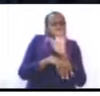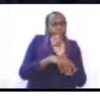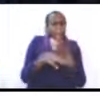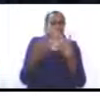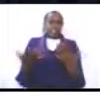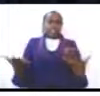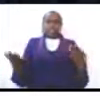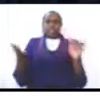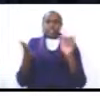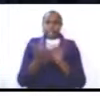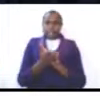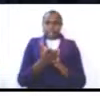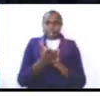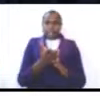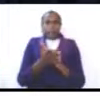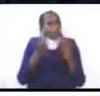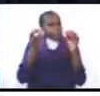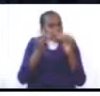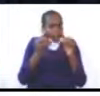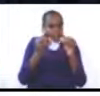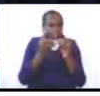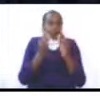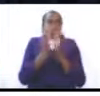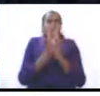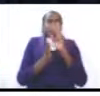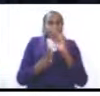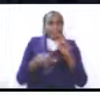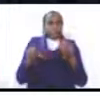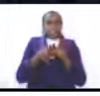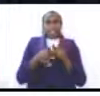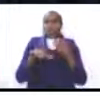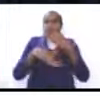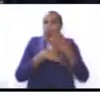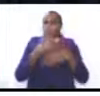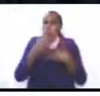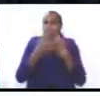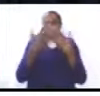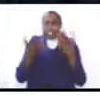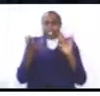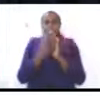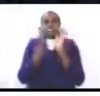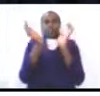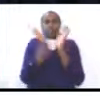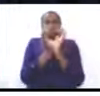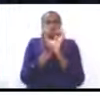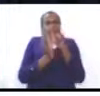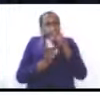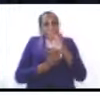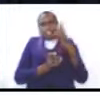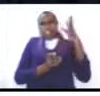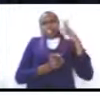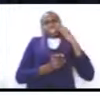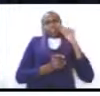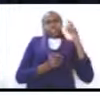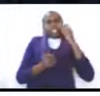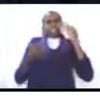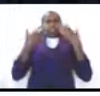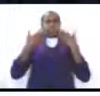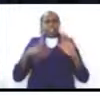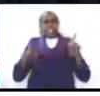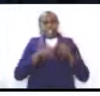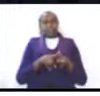ambayo atapatana nayo, na hayo yote ni mambo ambayo Paulo yeye mwenyewe alikuwa ameyapata